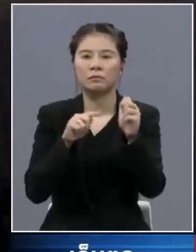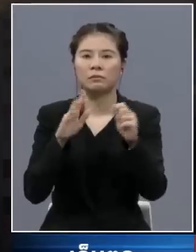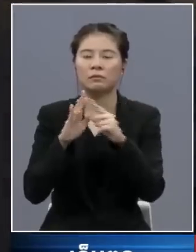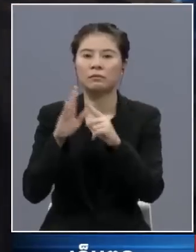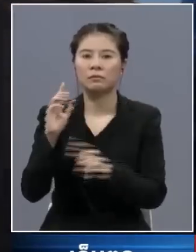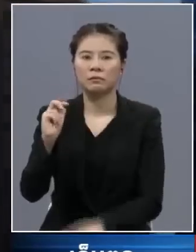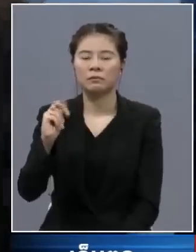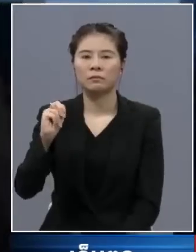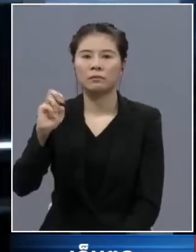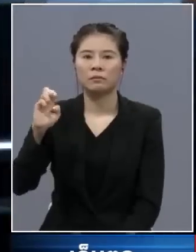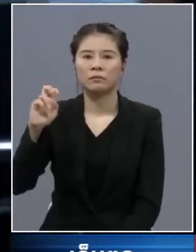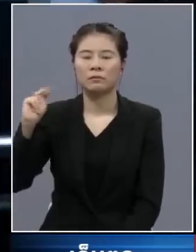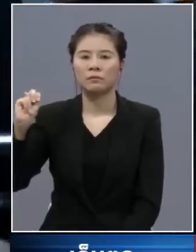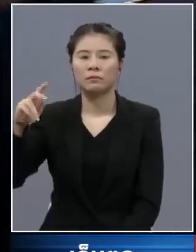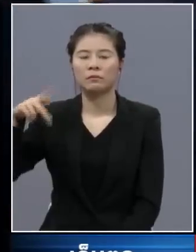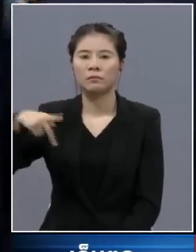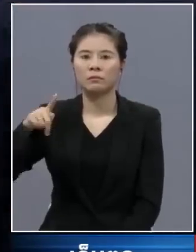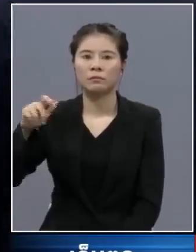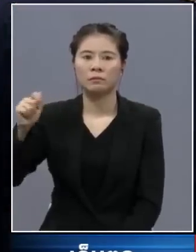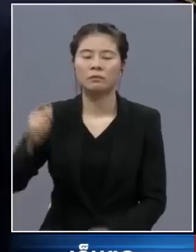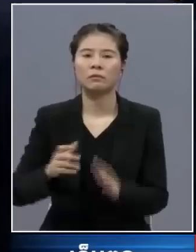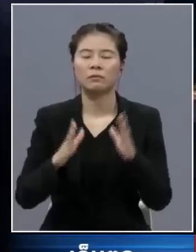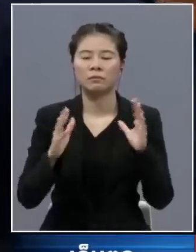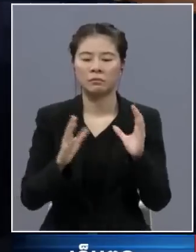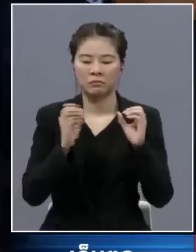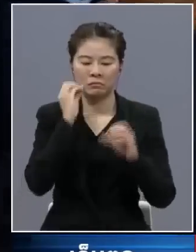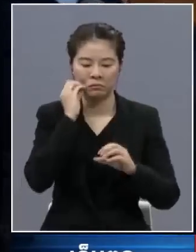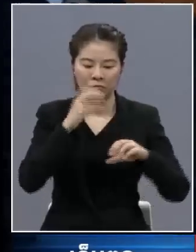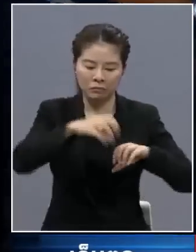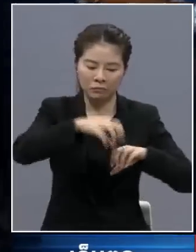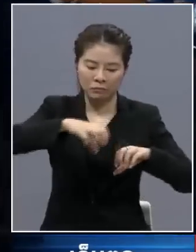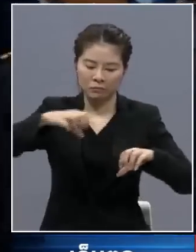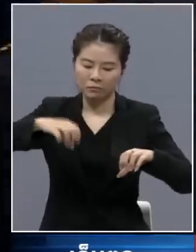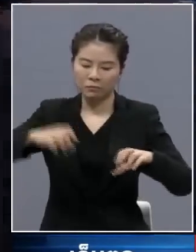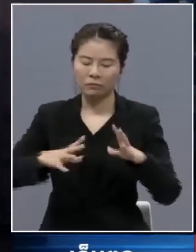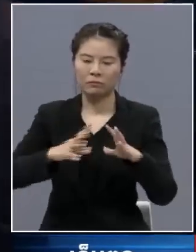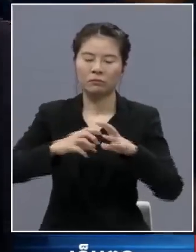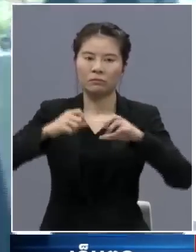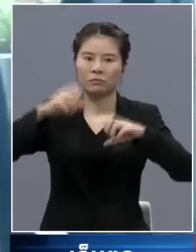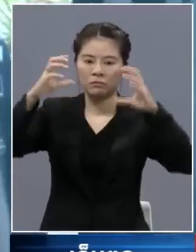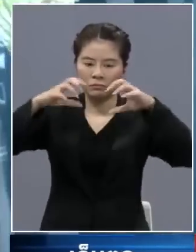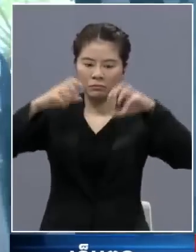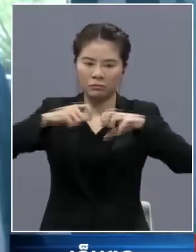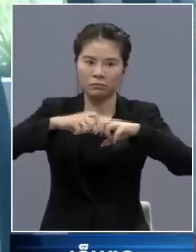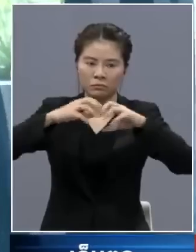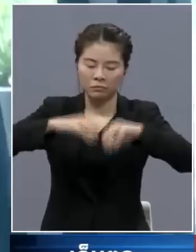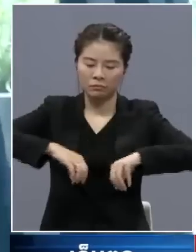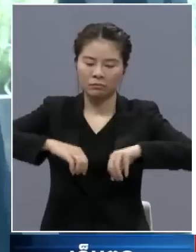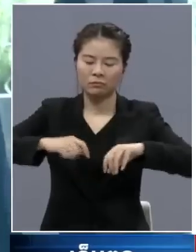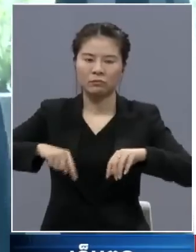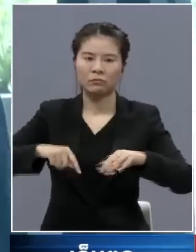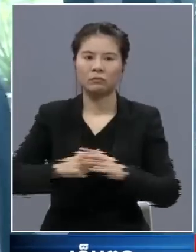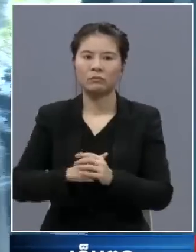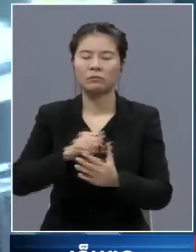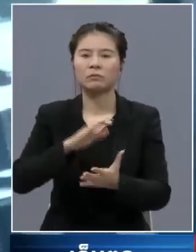ครับจะไปเยี่ยมบ้านเรือนประชาชนที่เขาได้รับความเสียหายจากสถานการณ์วาตภัยแล้วก็จะเดินทางต่อไปยังโรงพ